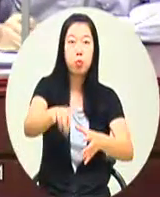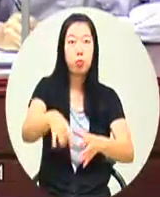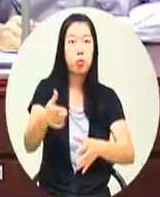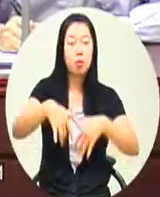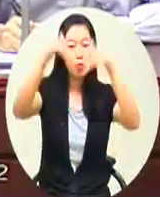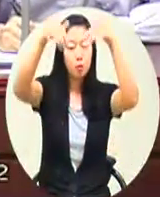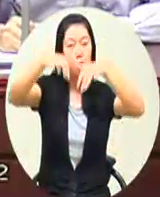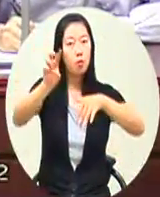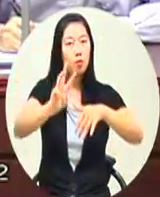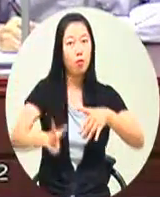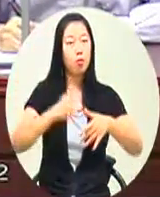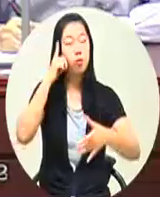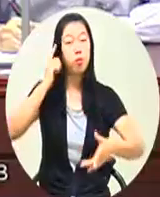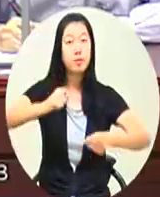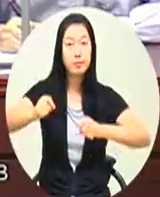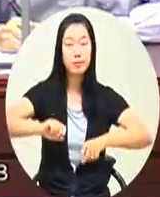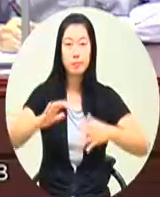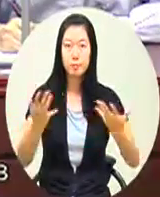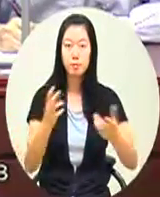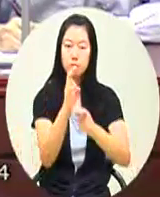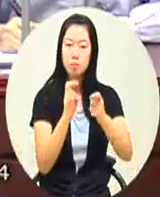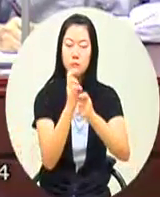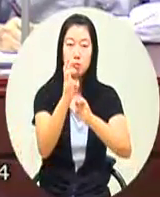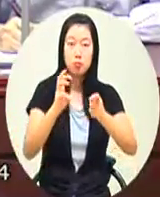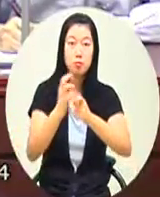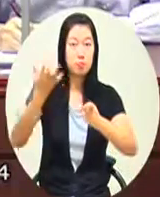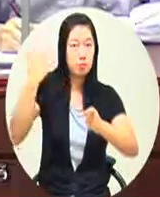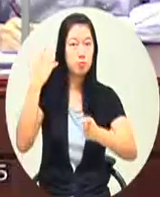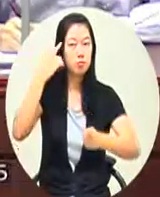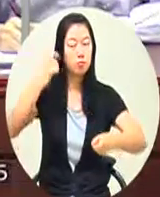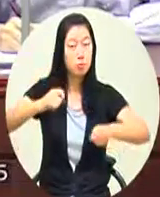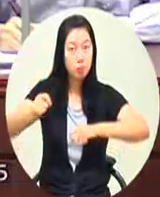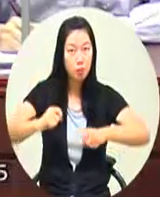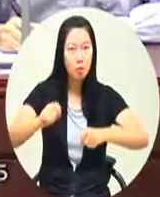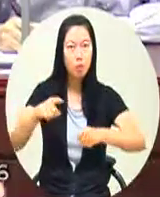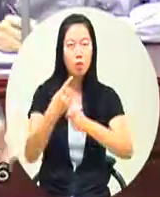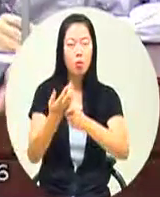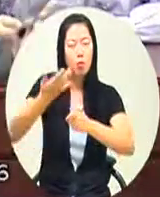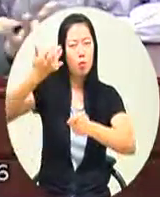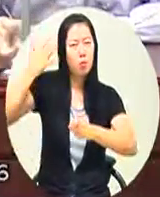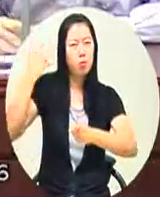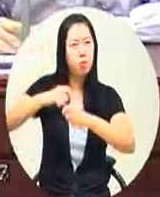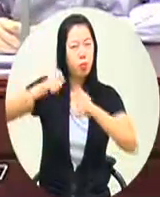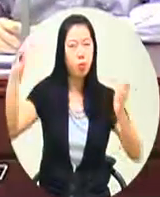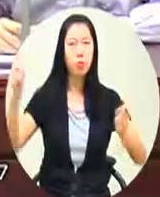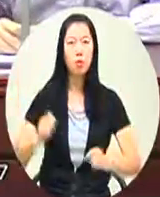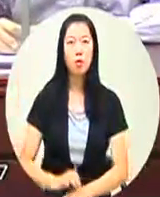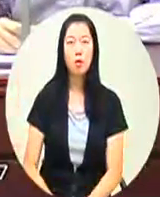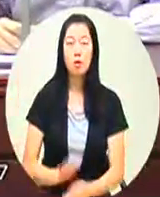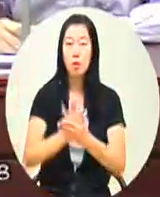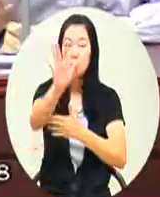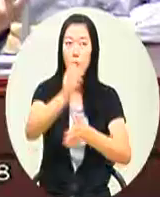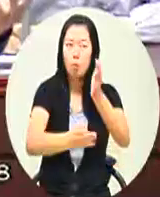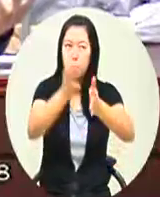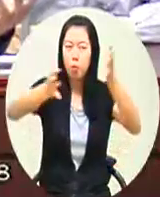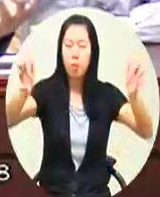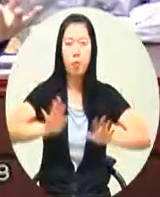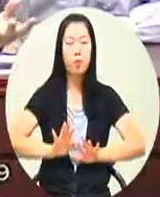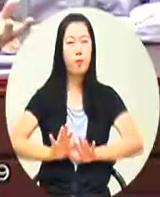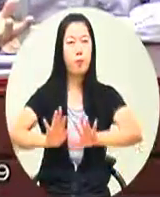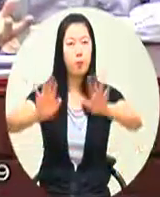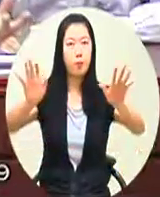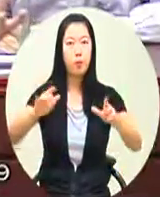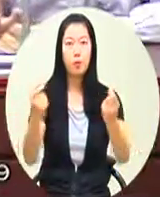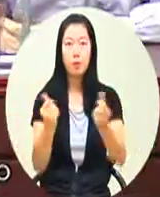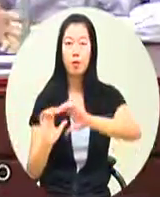是在大概20-30年前，那其实年代久远，那后来的整个都市发展像这个试